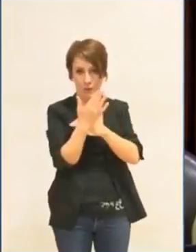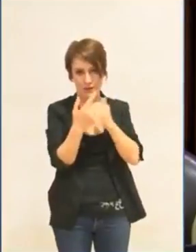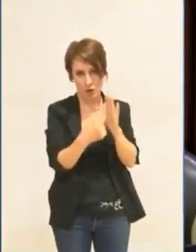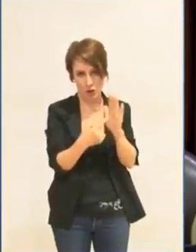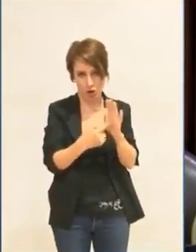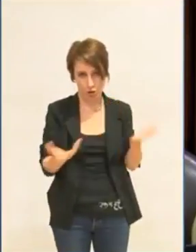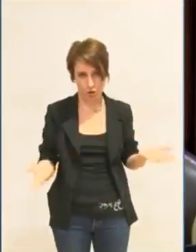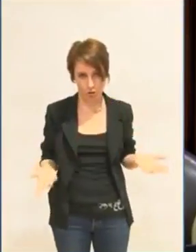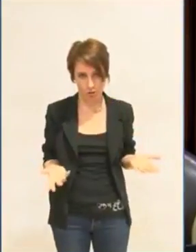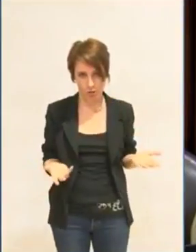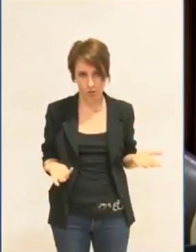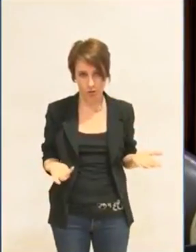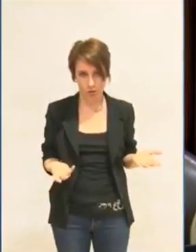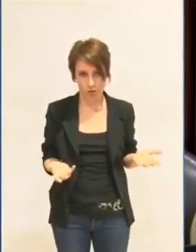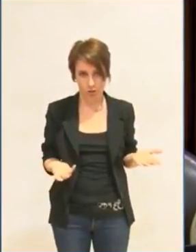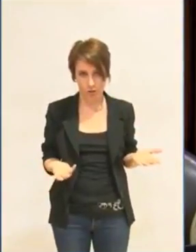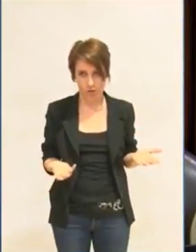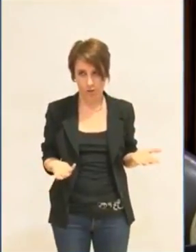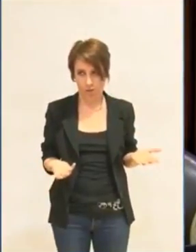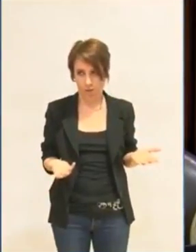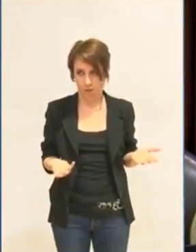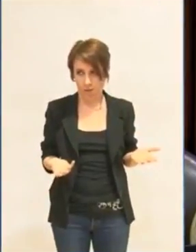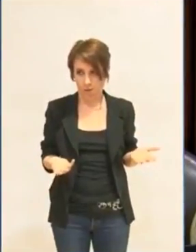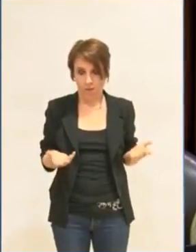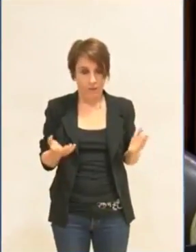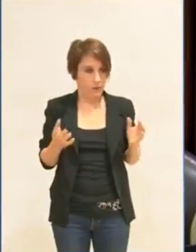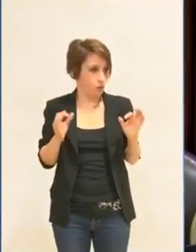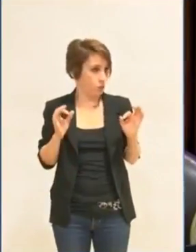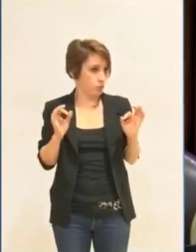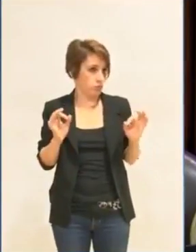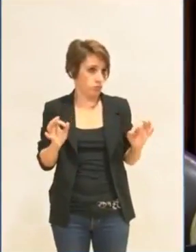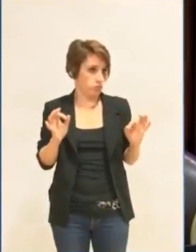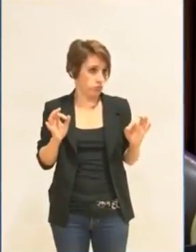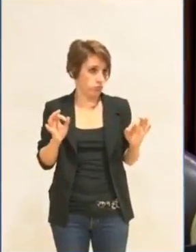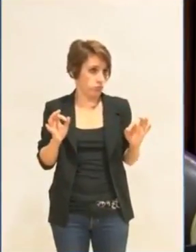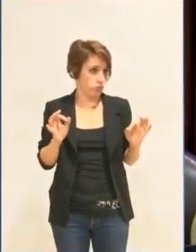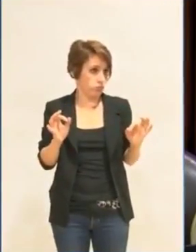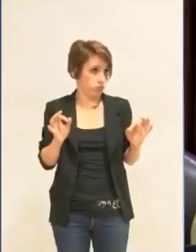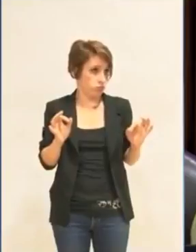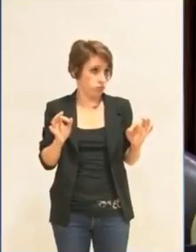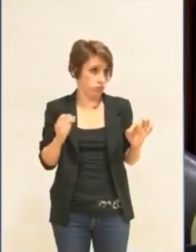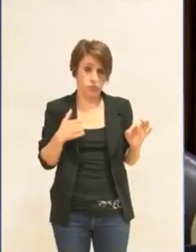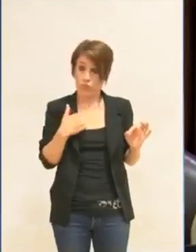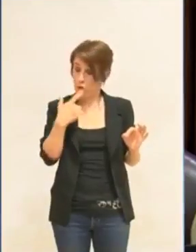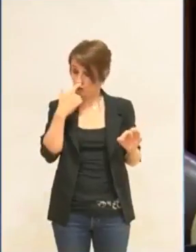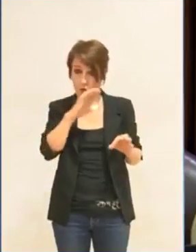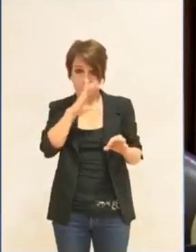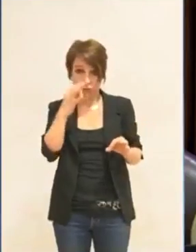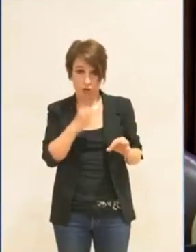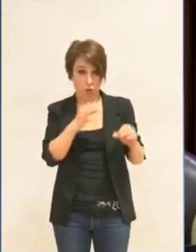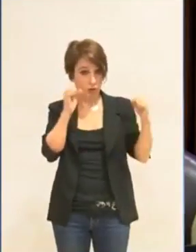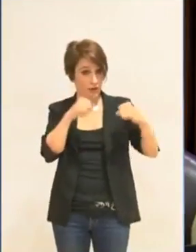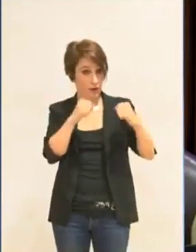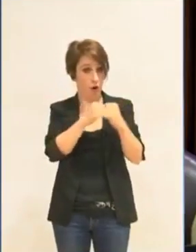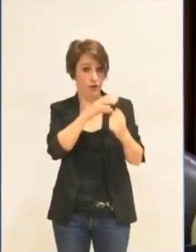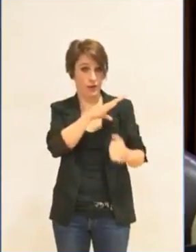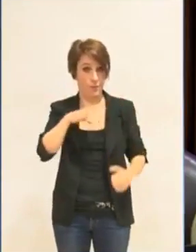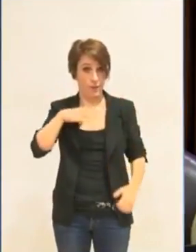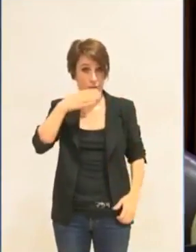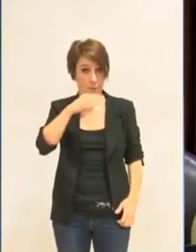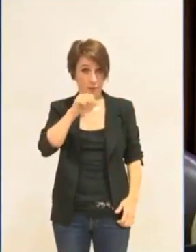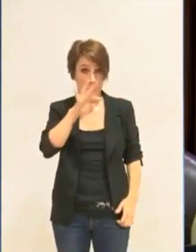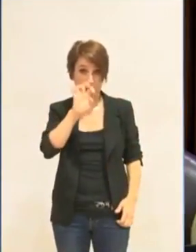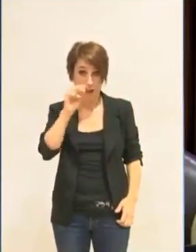qu'on veut en faire. Et là encore, je rejoins totalement, d'ailleurs nous n'avions pas de divergence, Elisa Martin, quand nous parlions d'échelle de